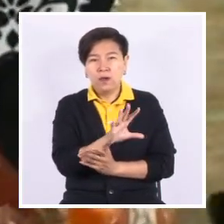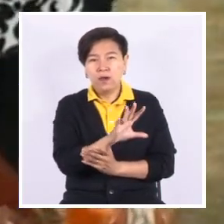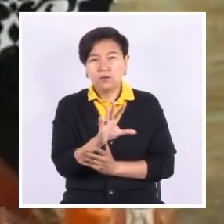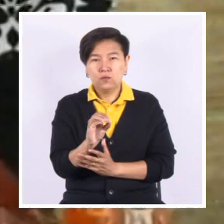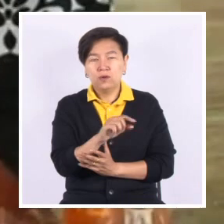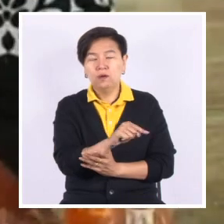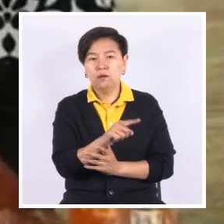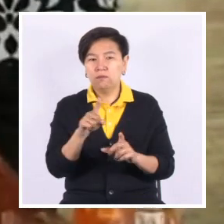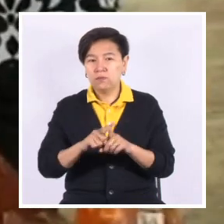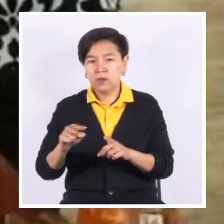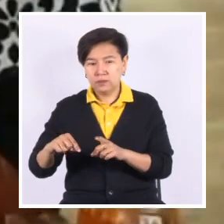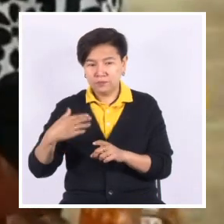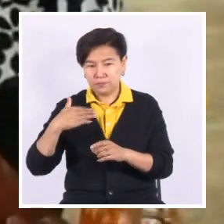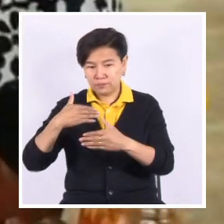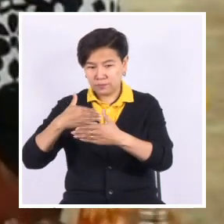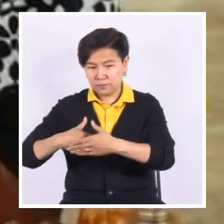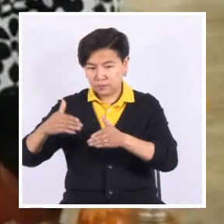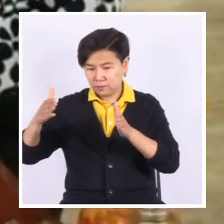าโลงของหลวงตานี่